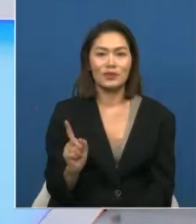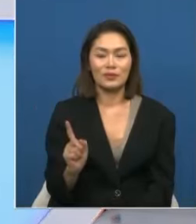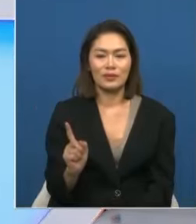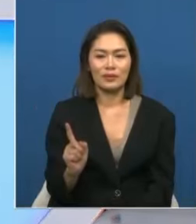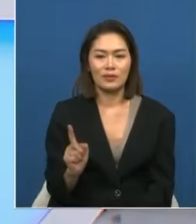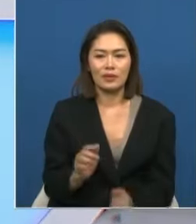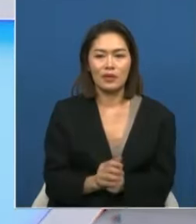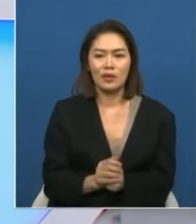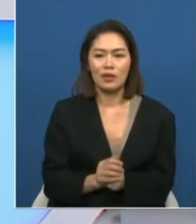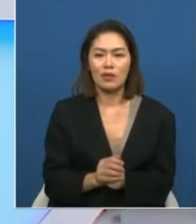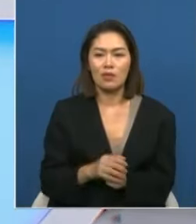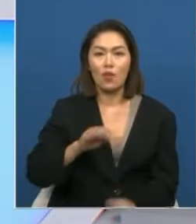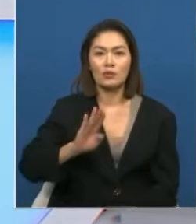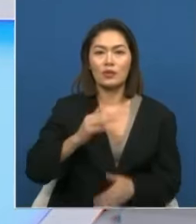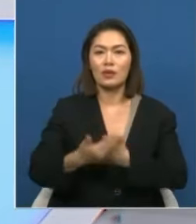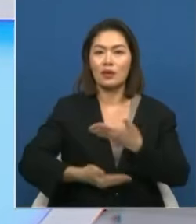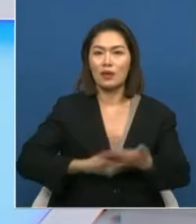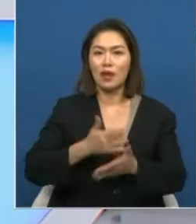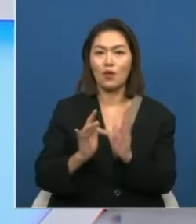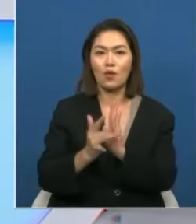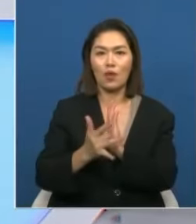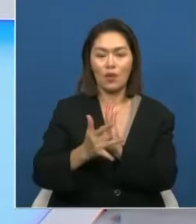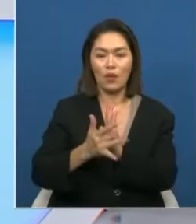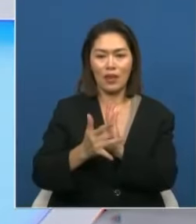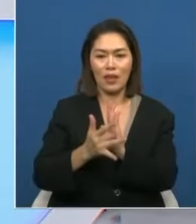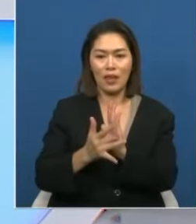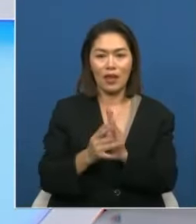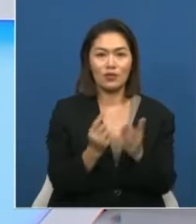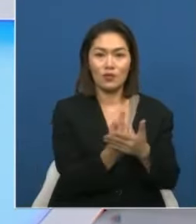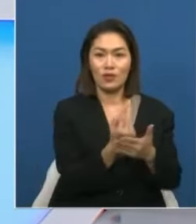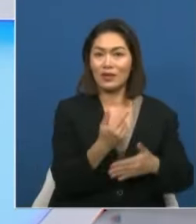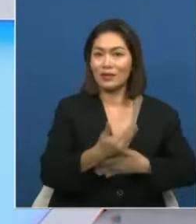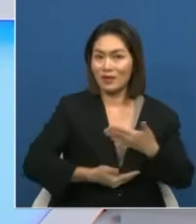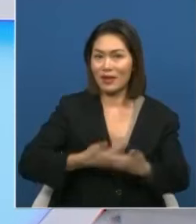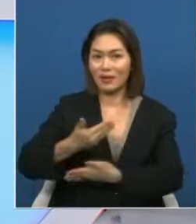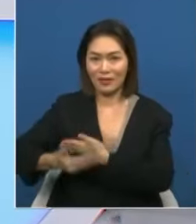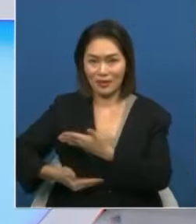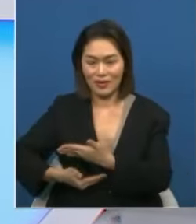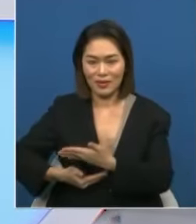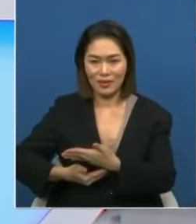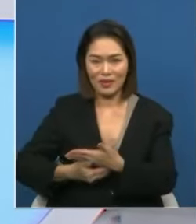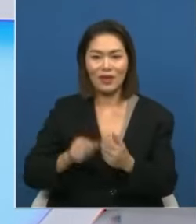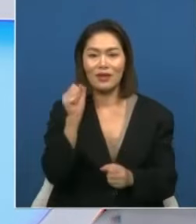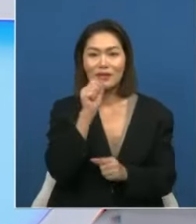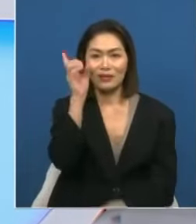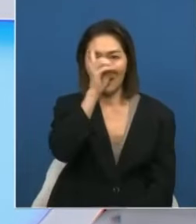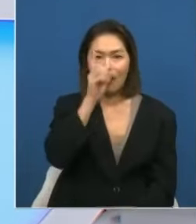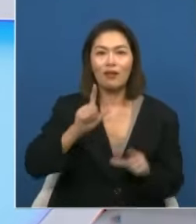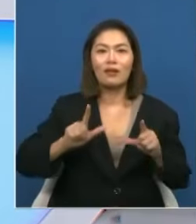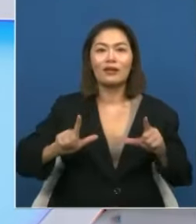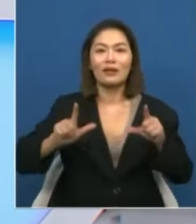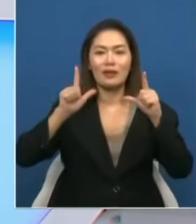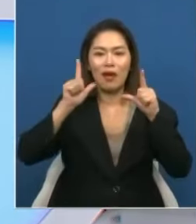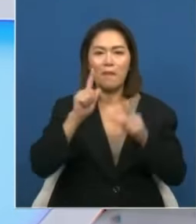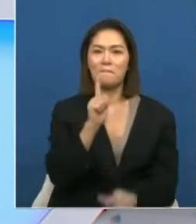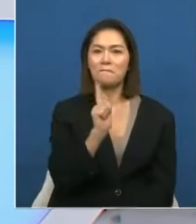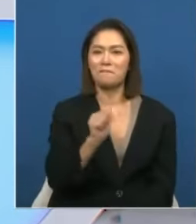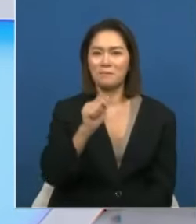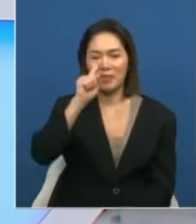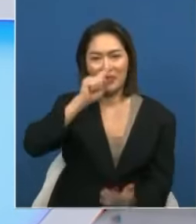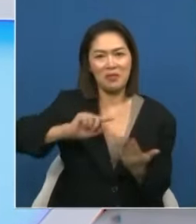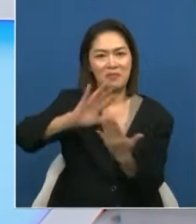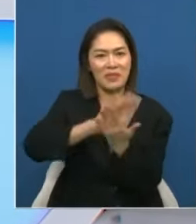เป็นการดำเนินธุรกิจขายสินค้าออนไลน์ลักษณะเหมือนมีตัวแทนจำหน่ายแล้วมีศิลปินดาราชื่อดังตัวท็อปๆในวงการบัน